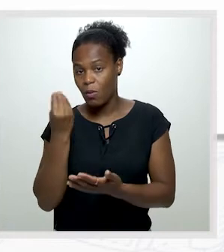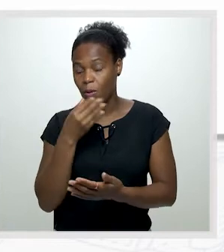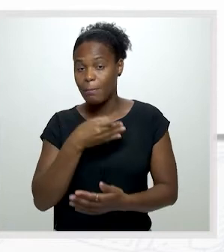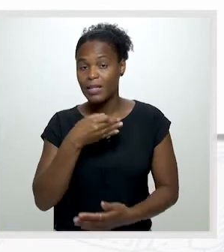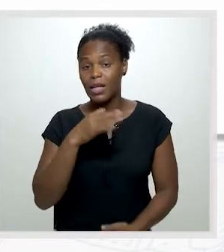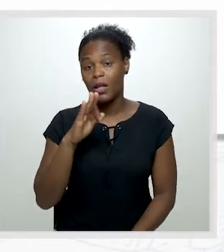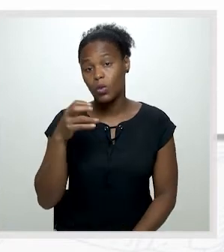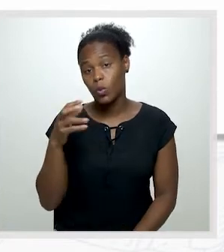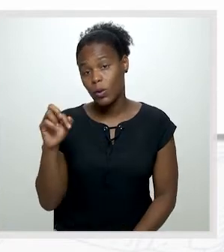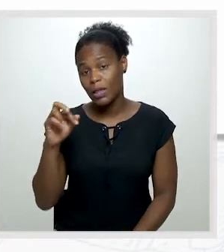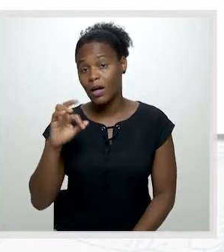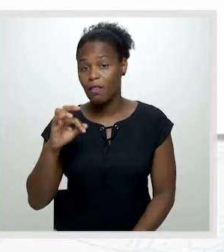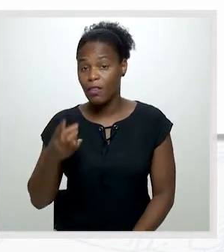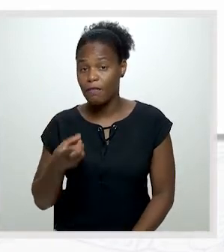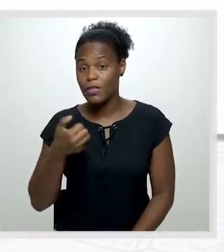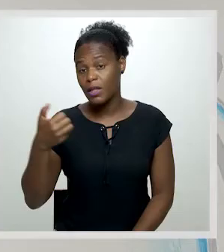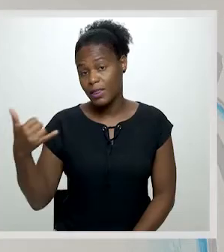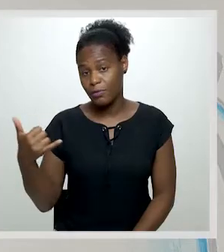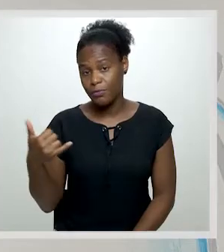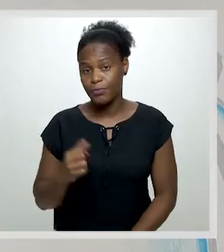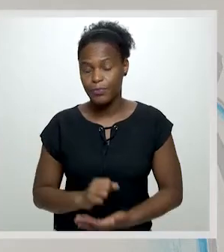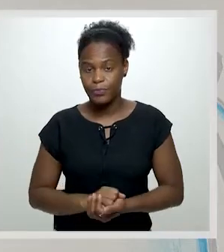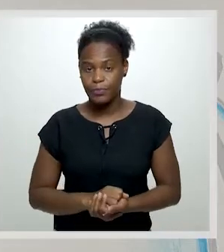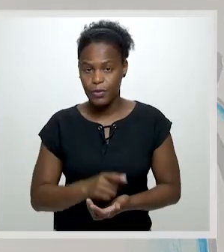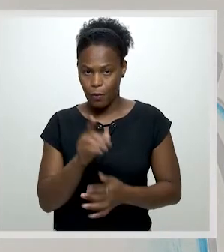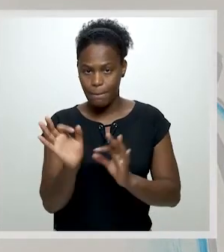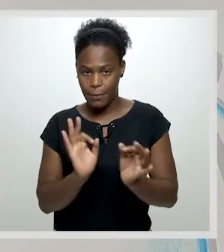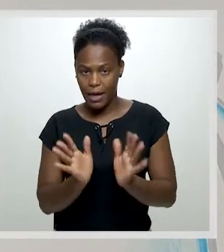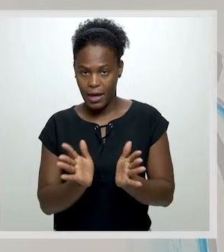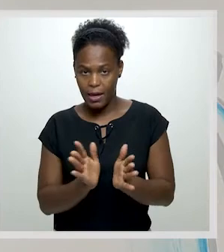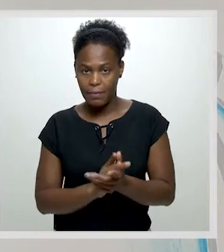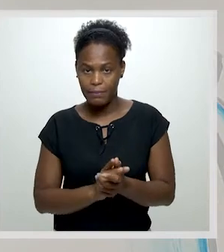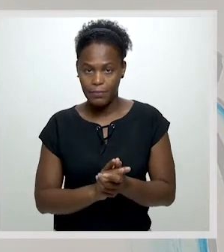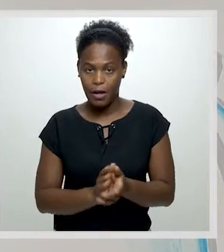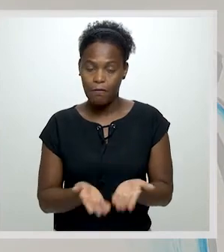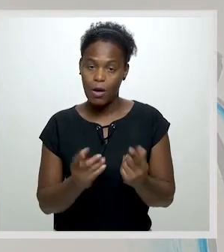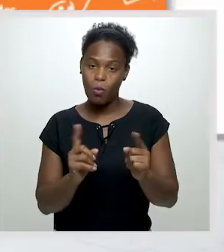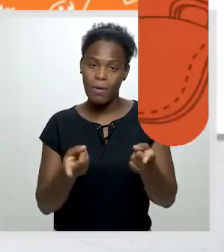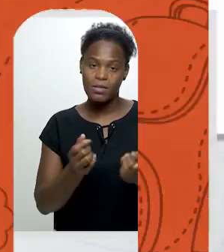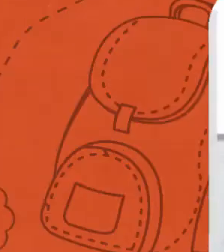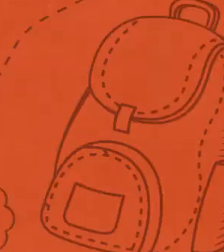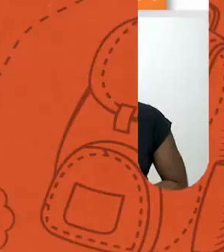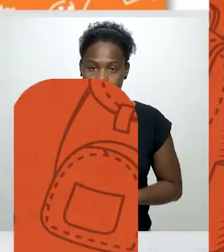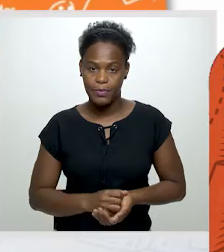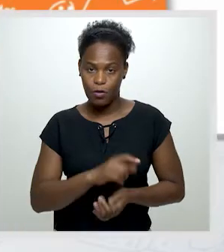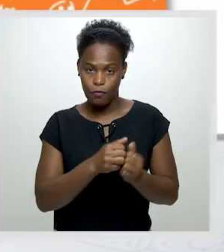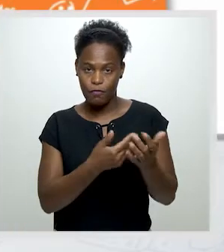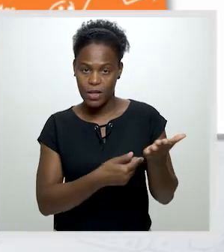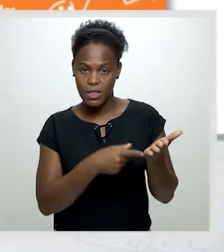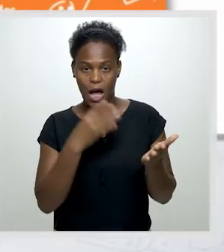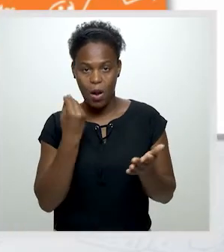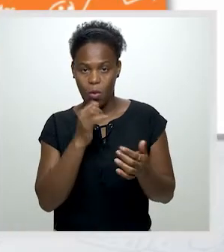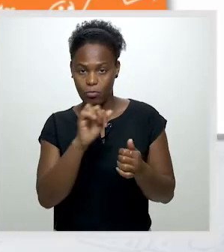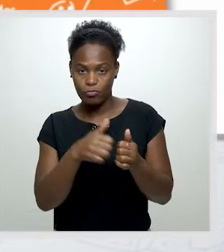48, 49 et 52. Tu es prêt? Alors on commence. Tu as ta fiche apprenant